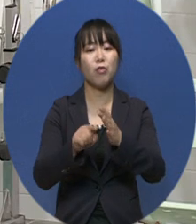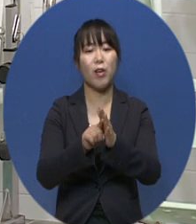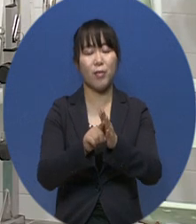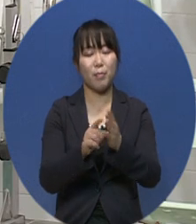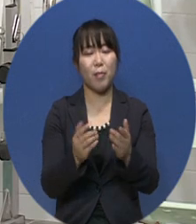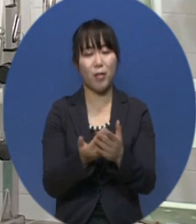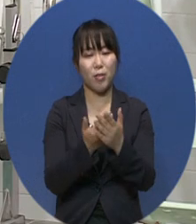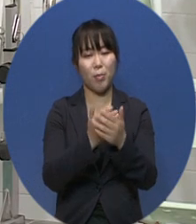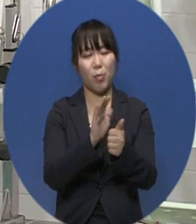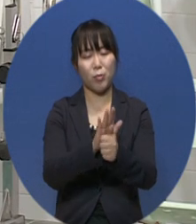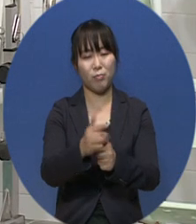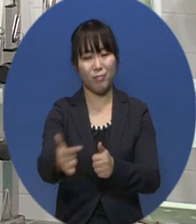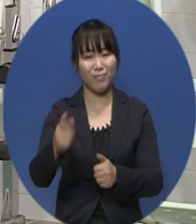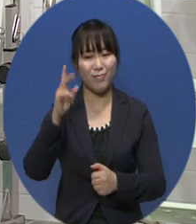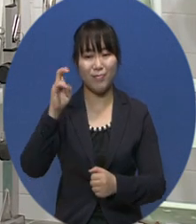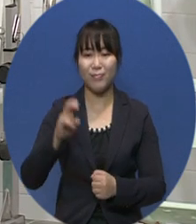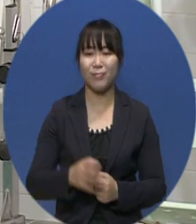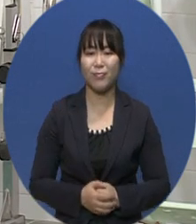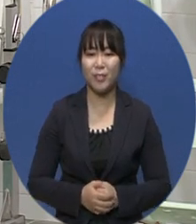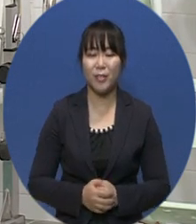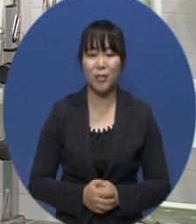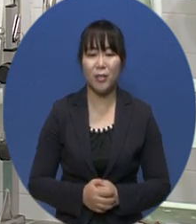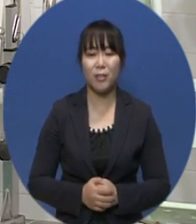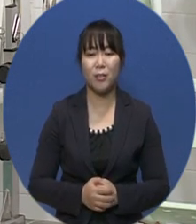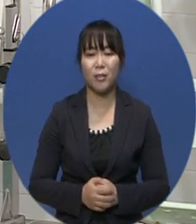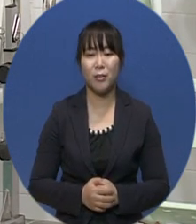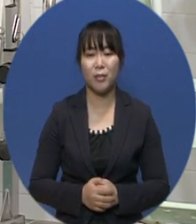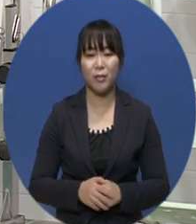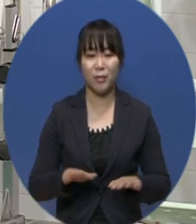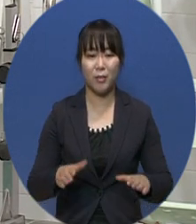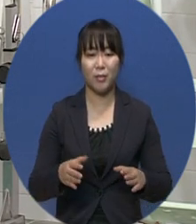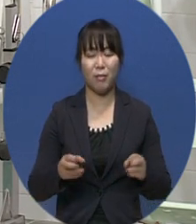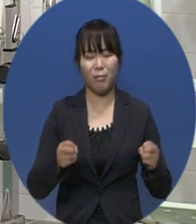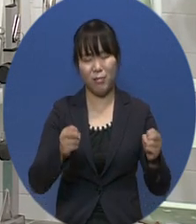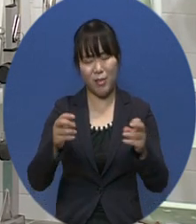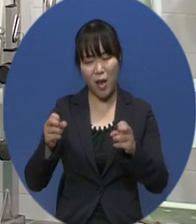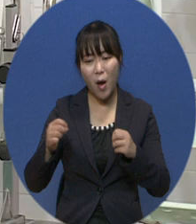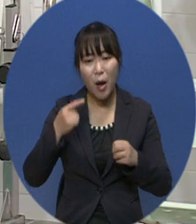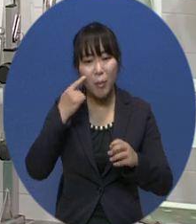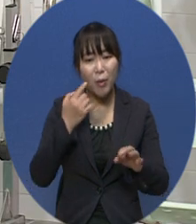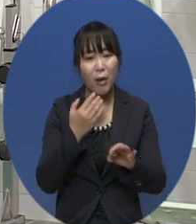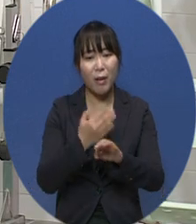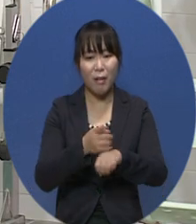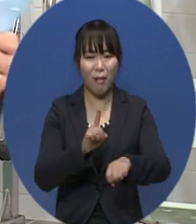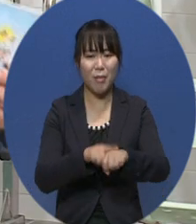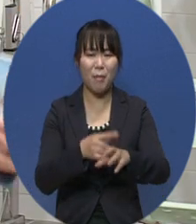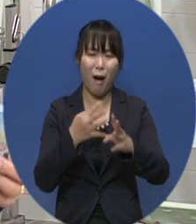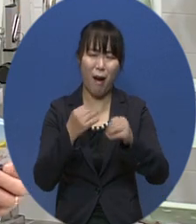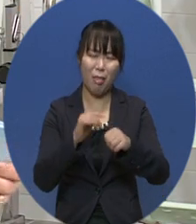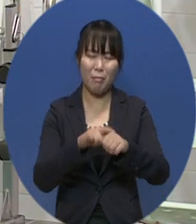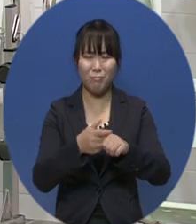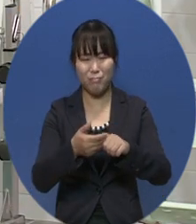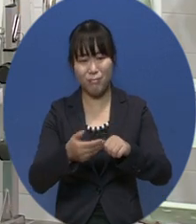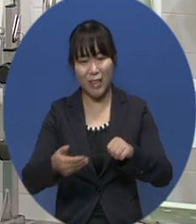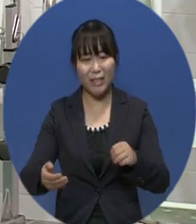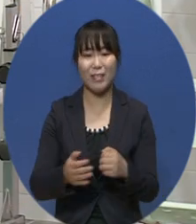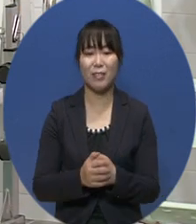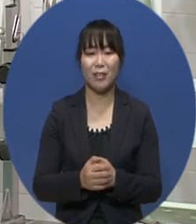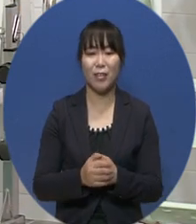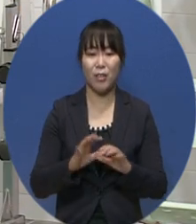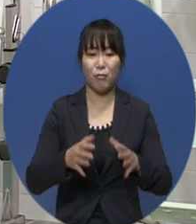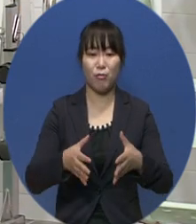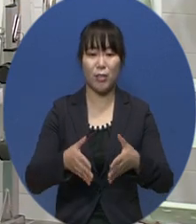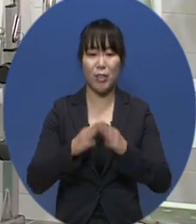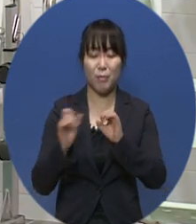하는 거네요. 네. 예. 자, 그러면요. 오늘 이렇게 얘기를 많이 나누다 보니까 벌써 이제 시간이 좀 많이 와 있는데 네. 네.